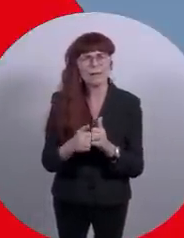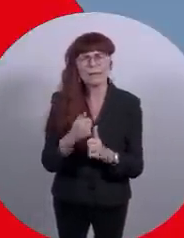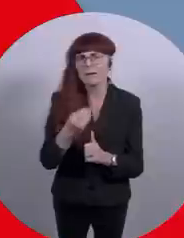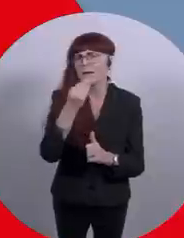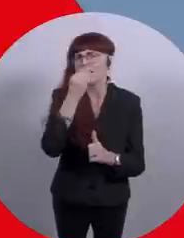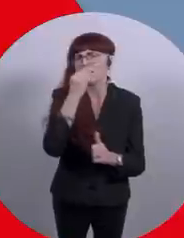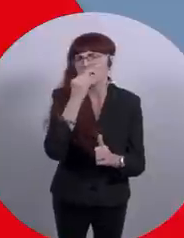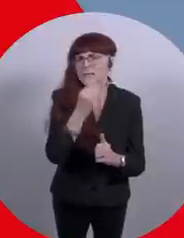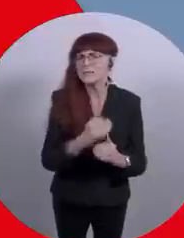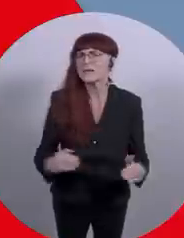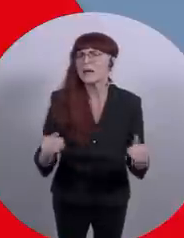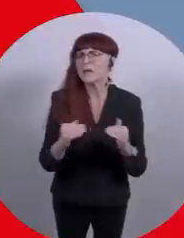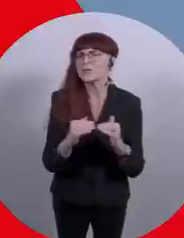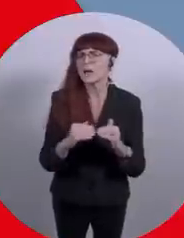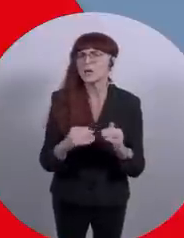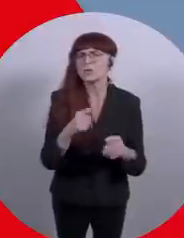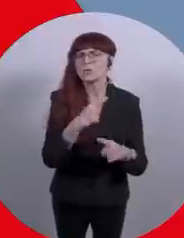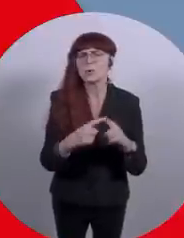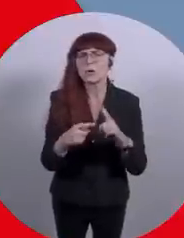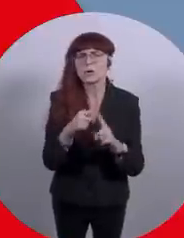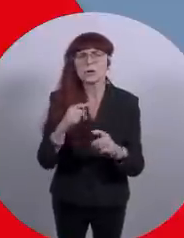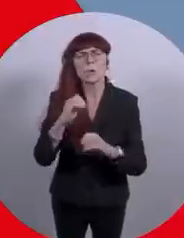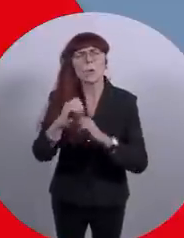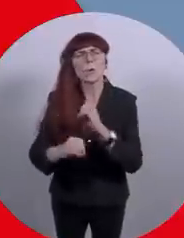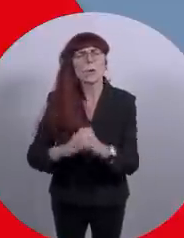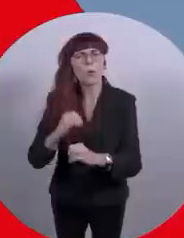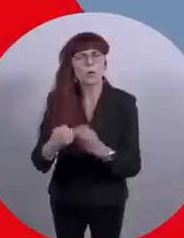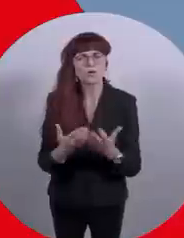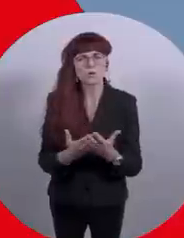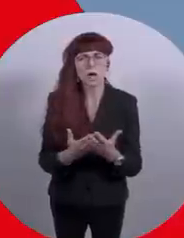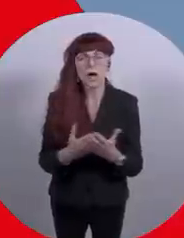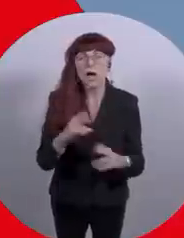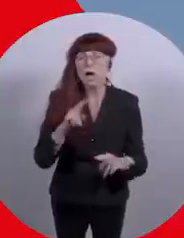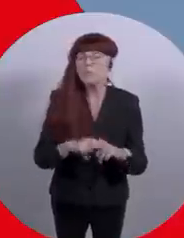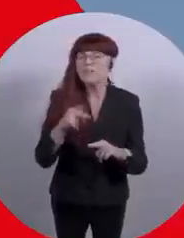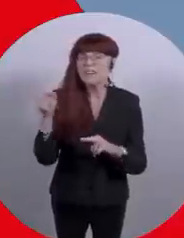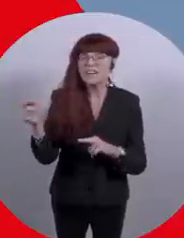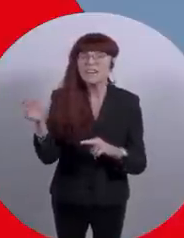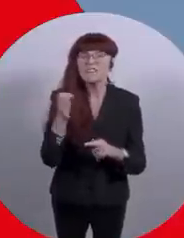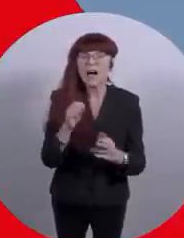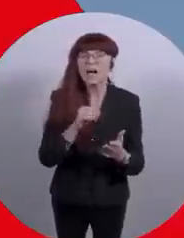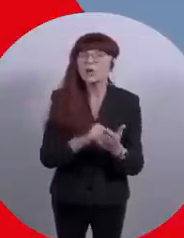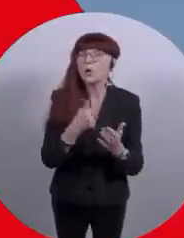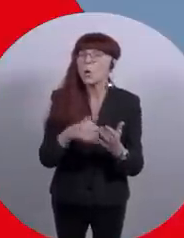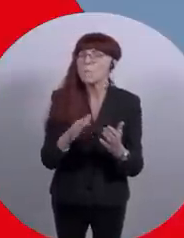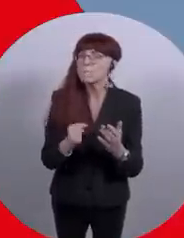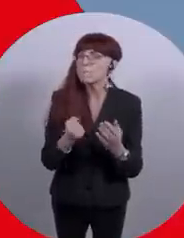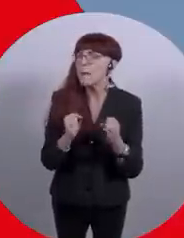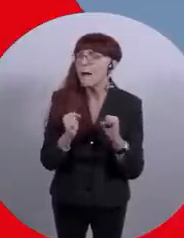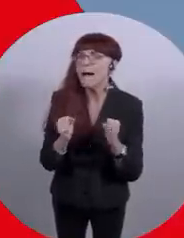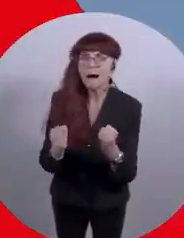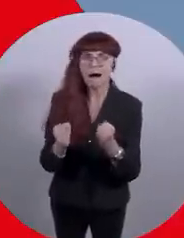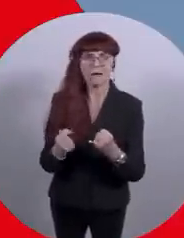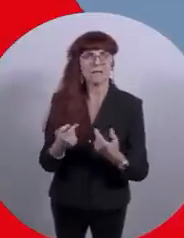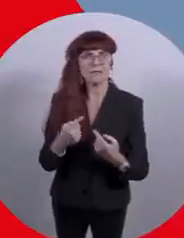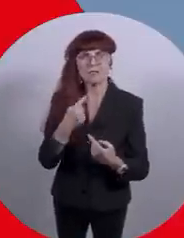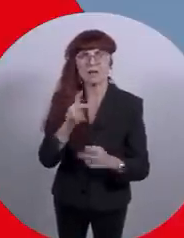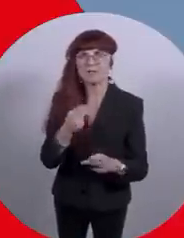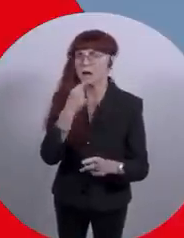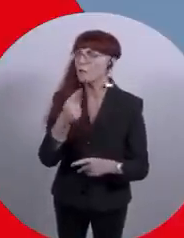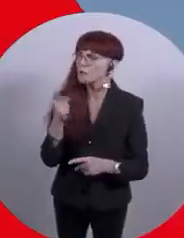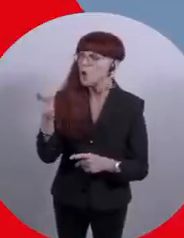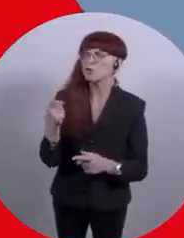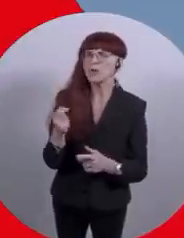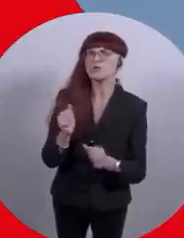Gleichstellungspolitik in neuen Maßnahmen ökologisch aber ich kann euch sagen immer die Frage noch offensiver stellen könnt wenn man erst sagen es ist sehr